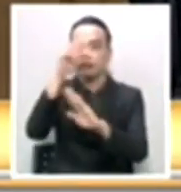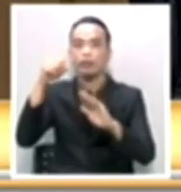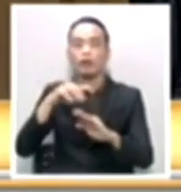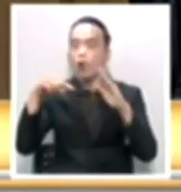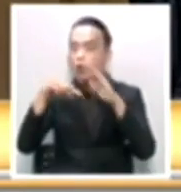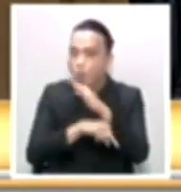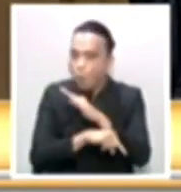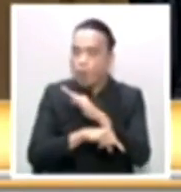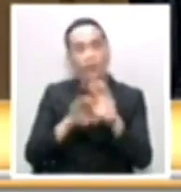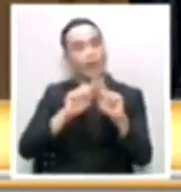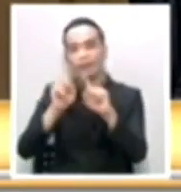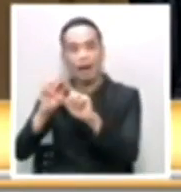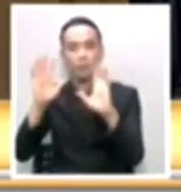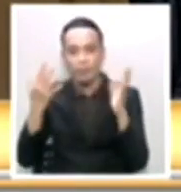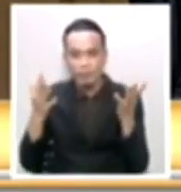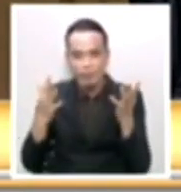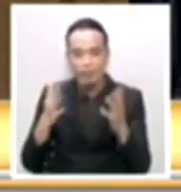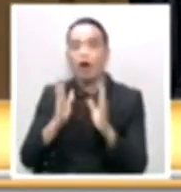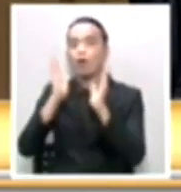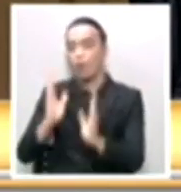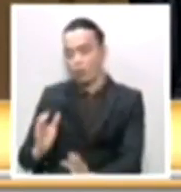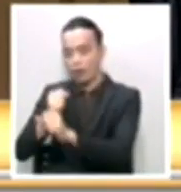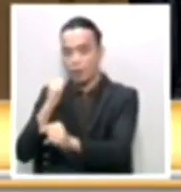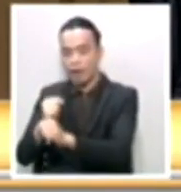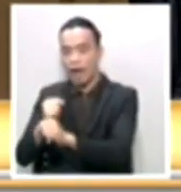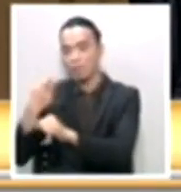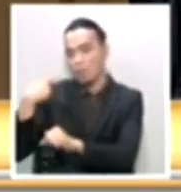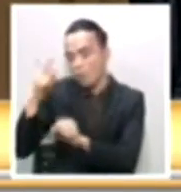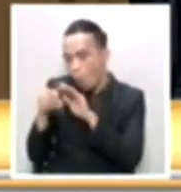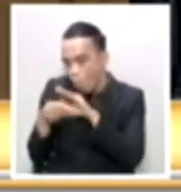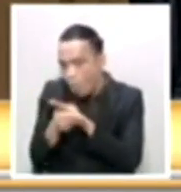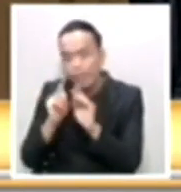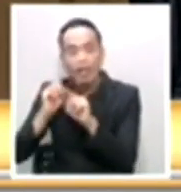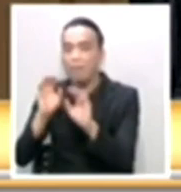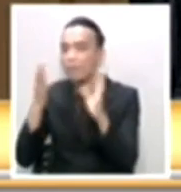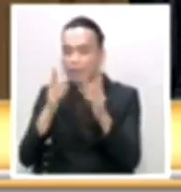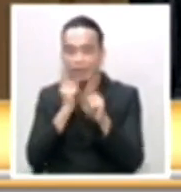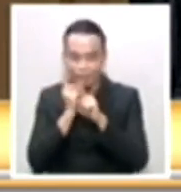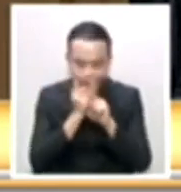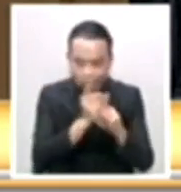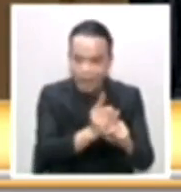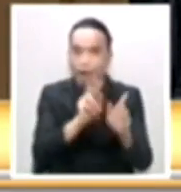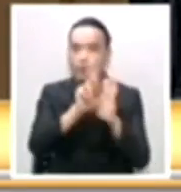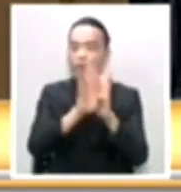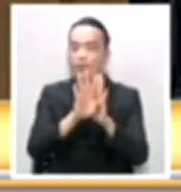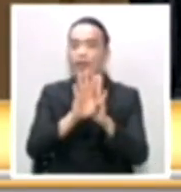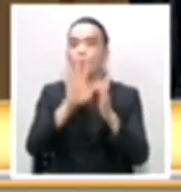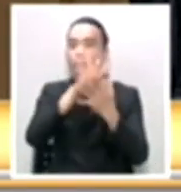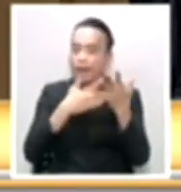ได้มีส่วนเกี่ยวข้องหรือมีผลประโยชน์ทำไปตามหลักการนะครับโดยการดำเนินการนั้น